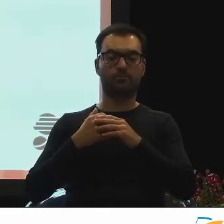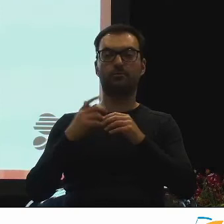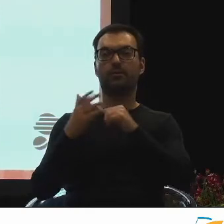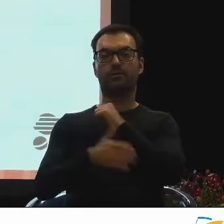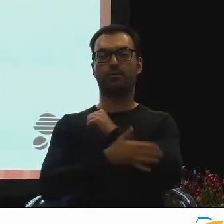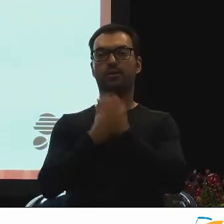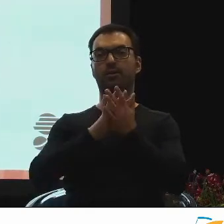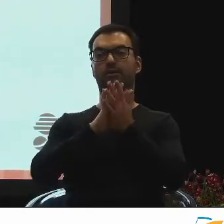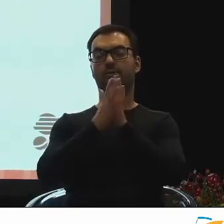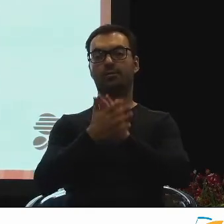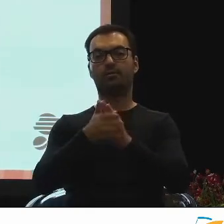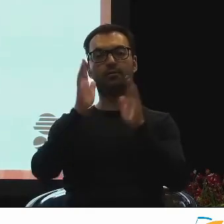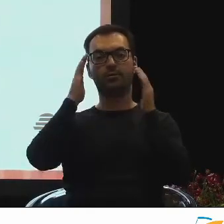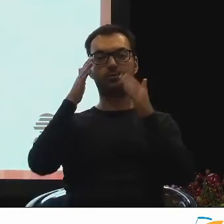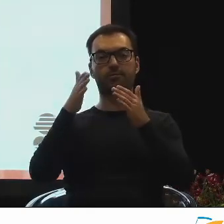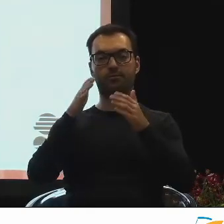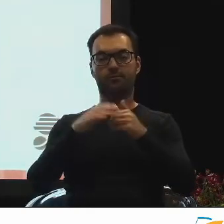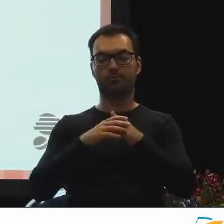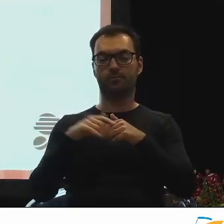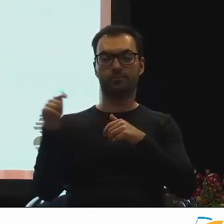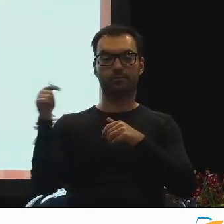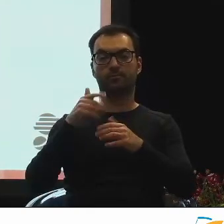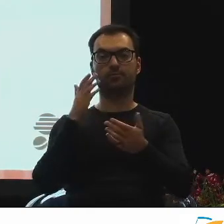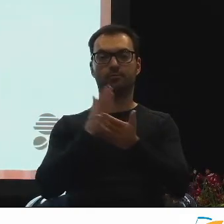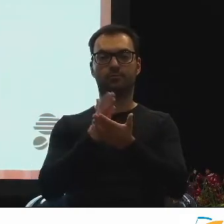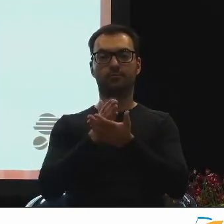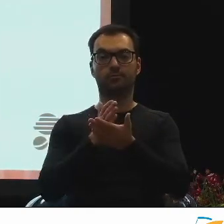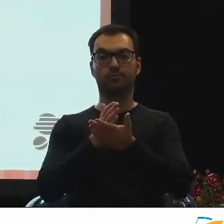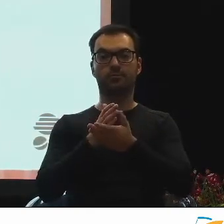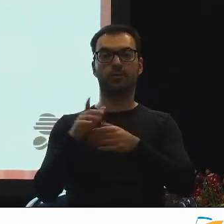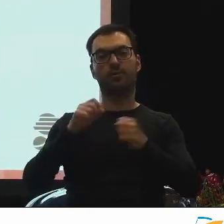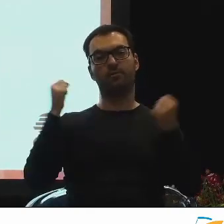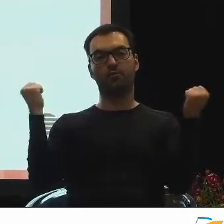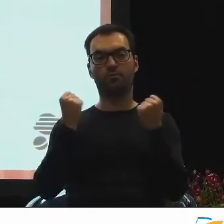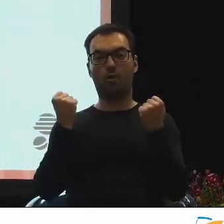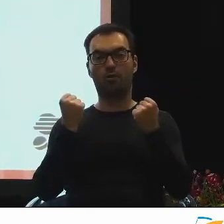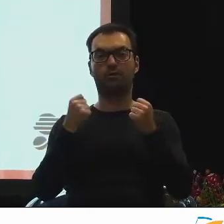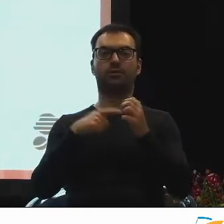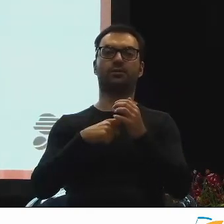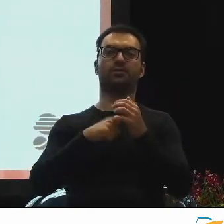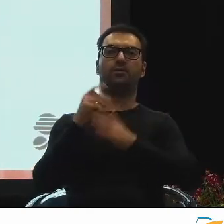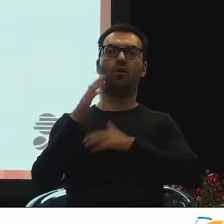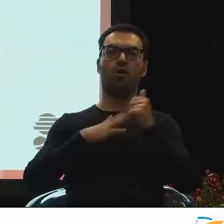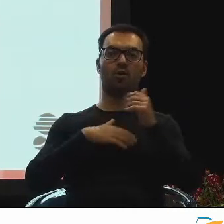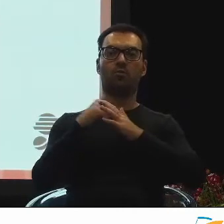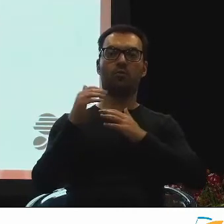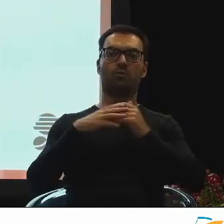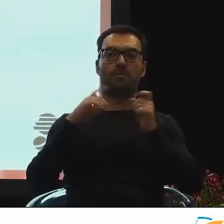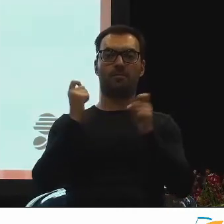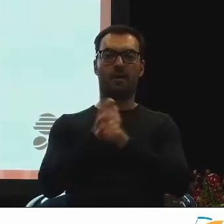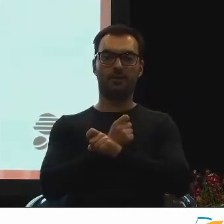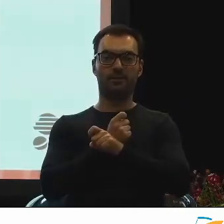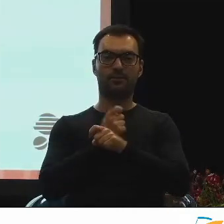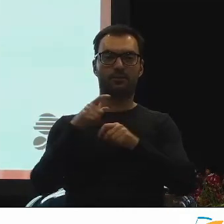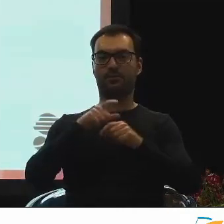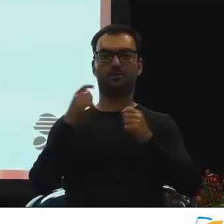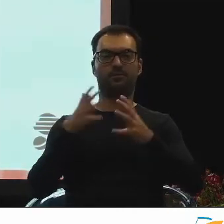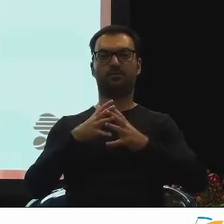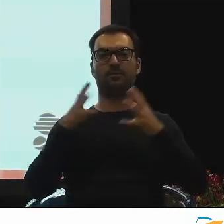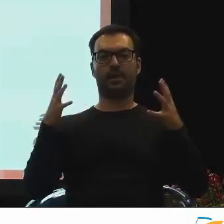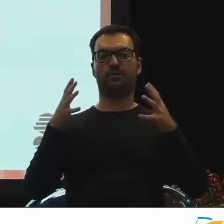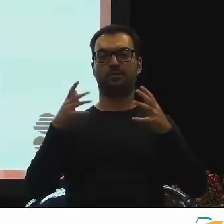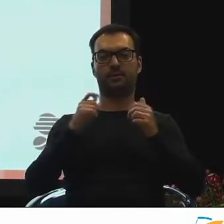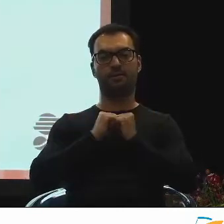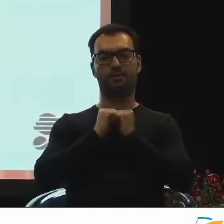wsparcie transformacyjne, to nastawienie na to, że musimy pomóc i wzmocnić w odbudowaniu państwa, to będzie jedno z